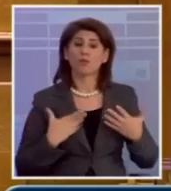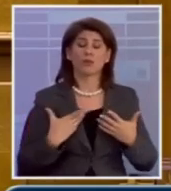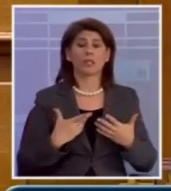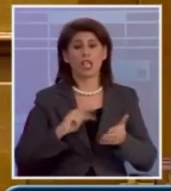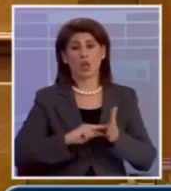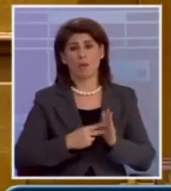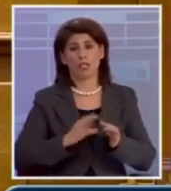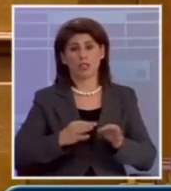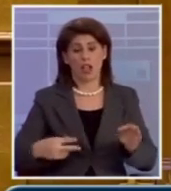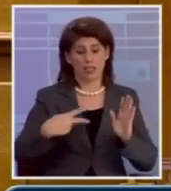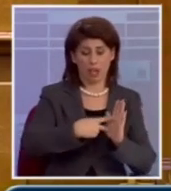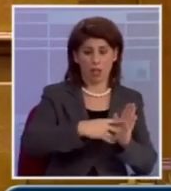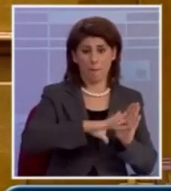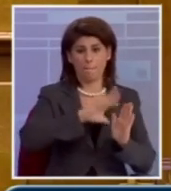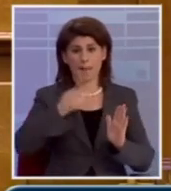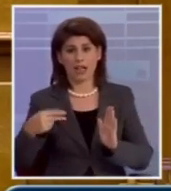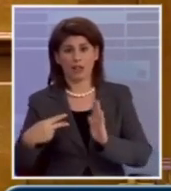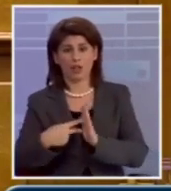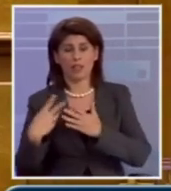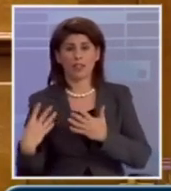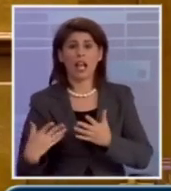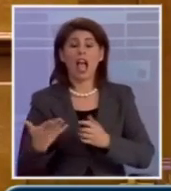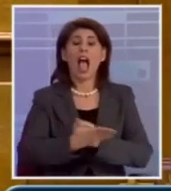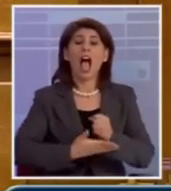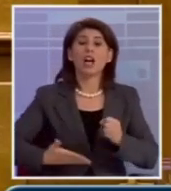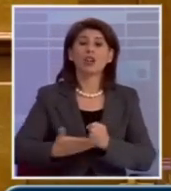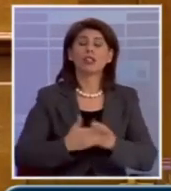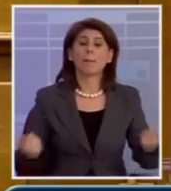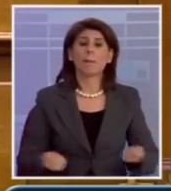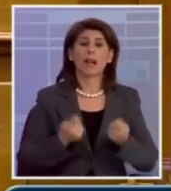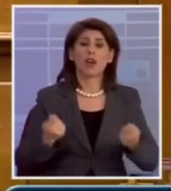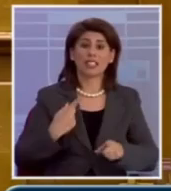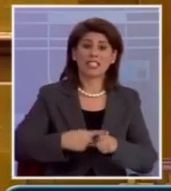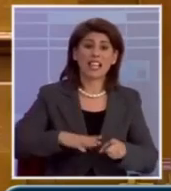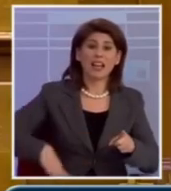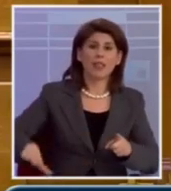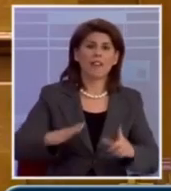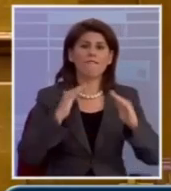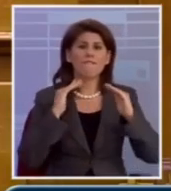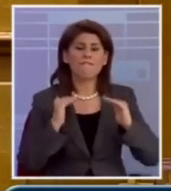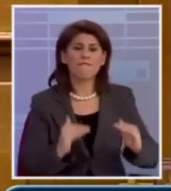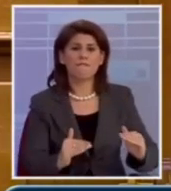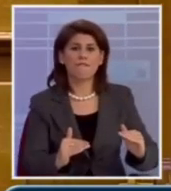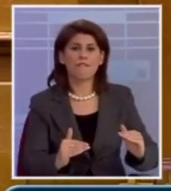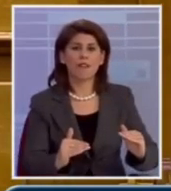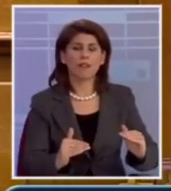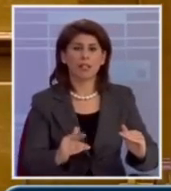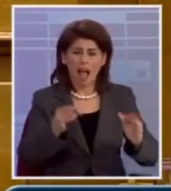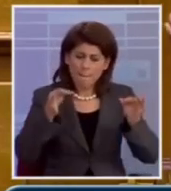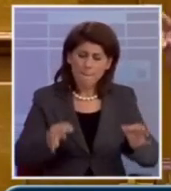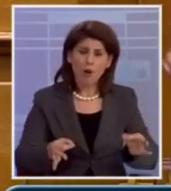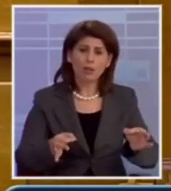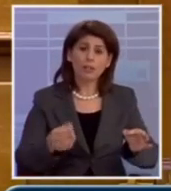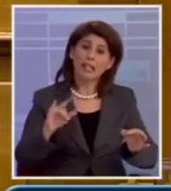από το 2000 μέχρι το 2009, η αγροτική παραγωγή της χώρας έμεινε στάσιμη, η απόλυτη,